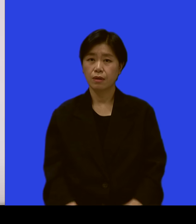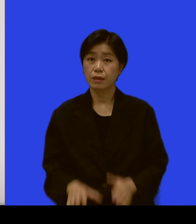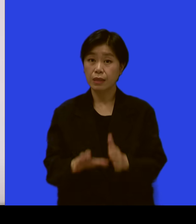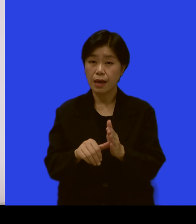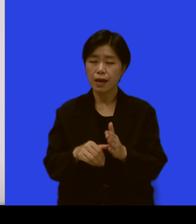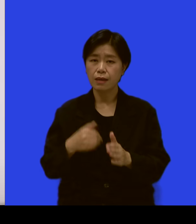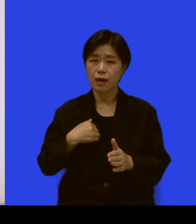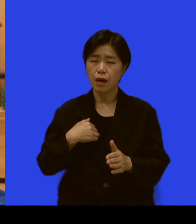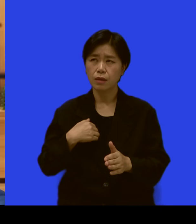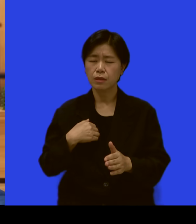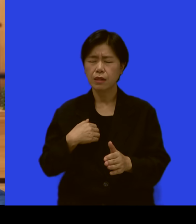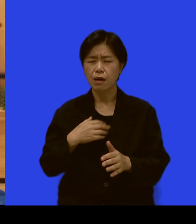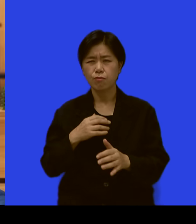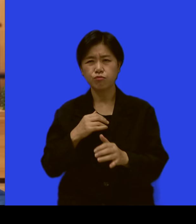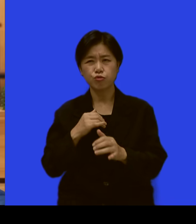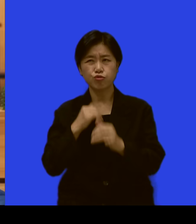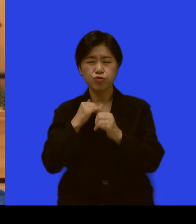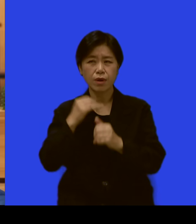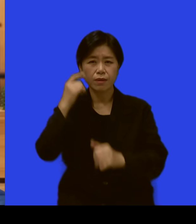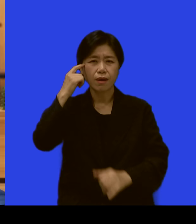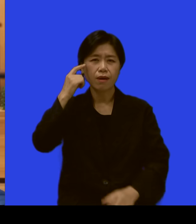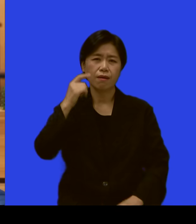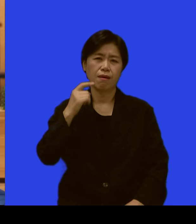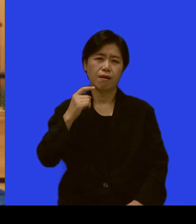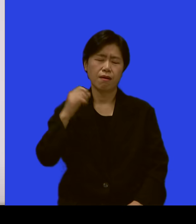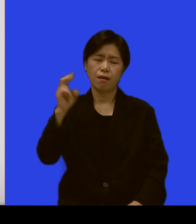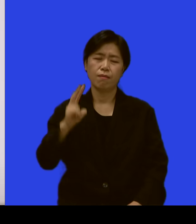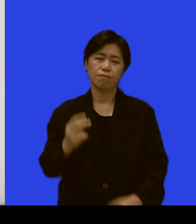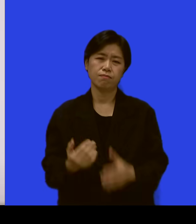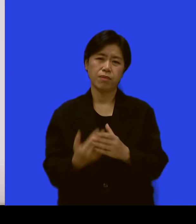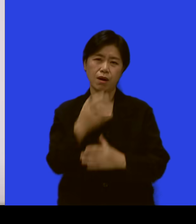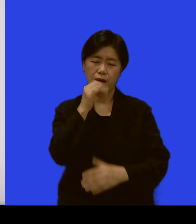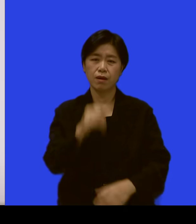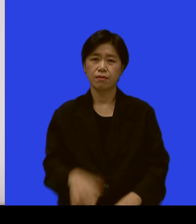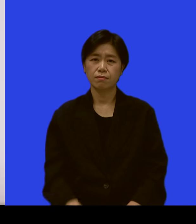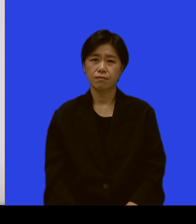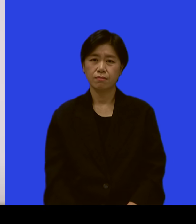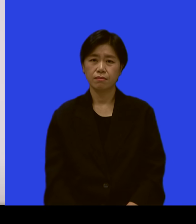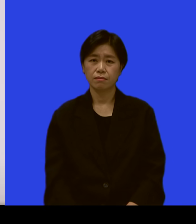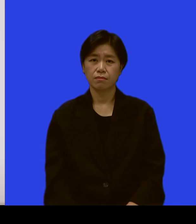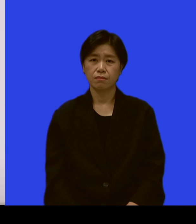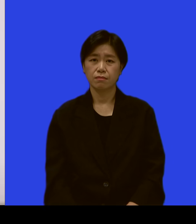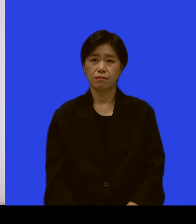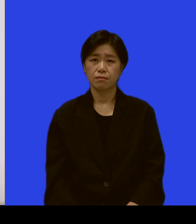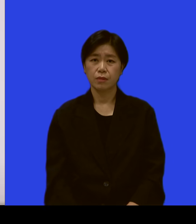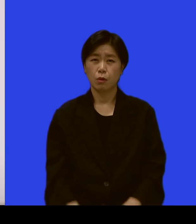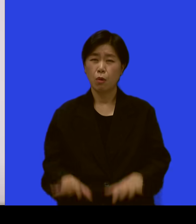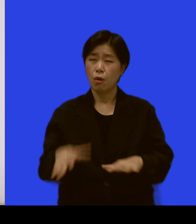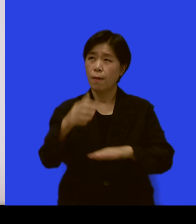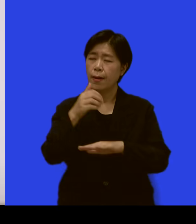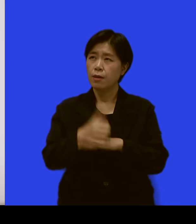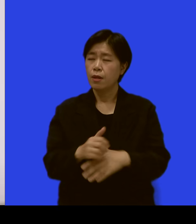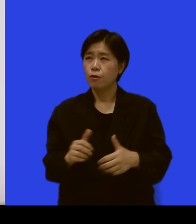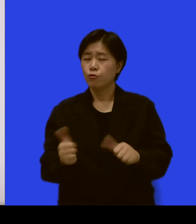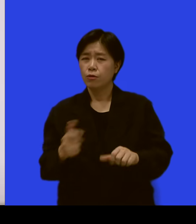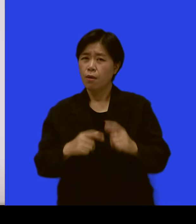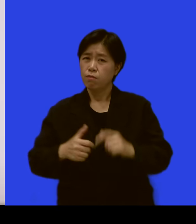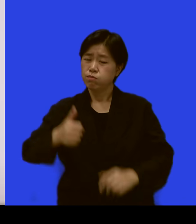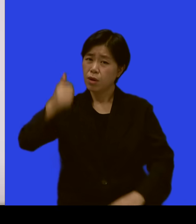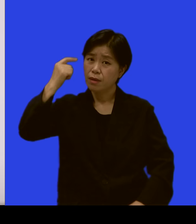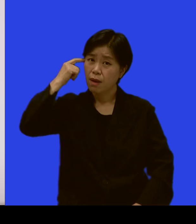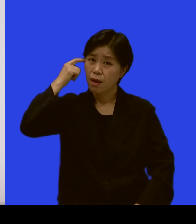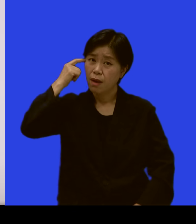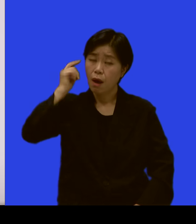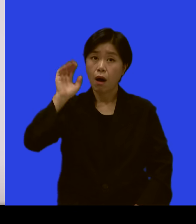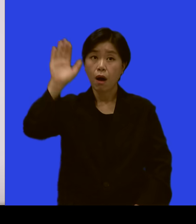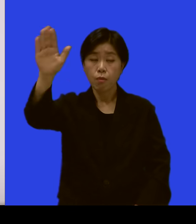죽을까? 이런 생각을 처음 했었던 것 같아요. 여기서 그냥 인생을 마무리하는 것이, 왜냐하면 더 앞으로 어떤 라이트 사장이